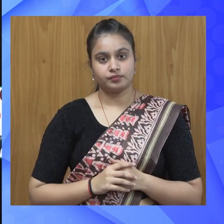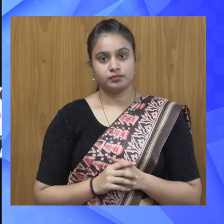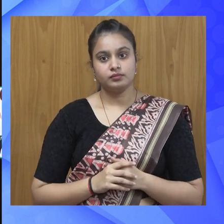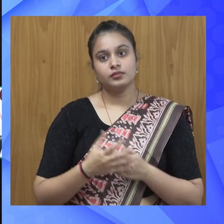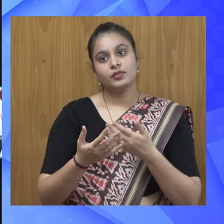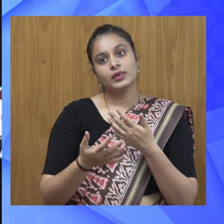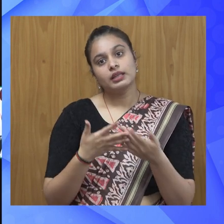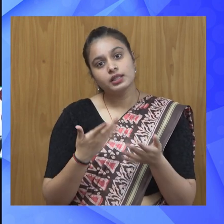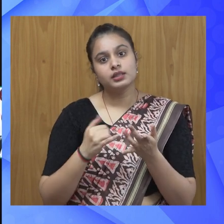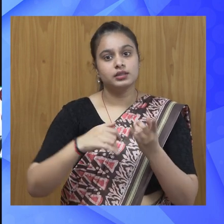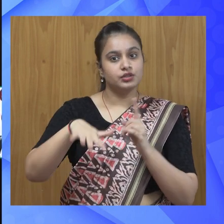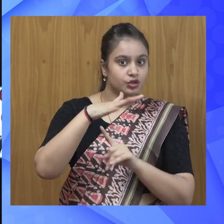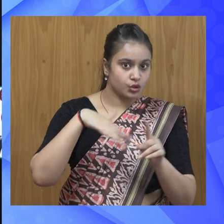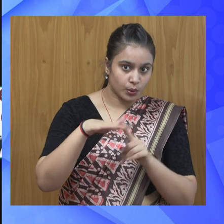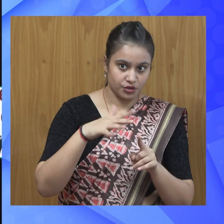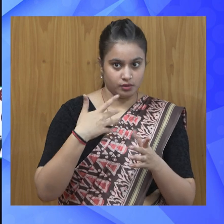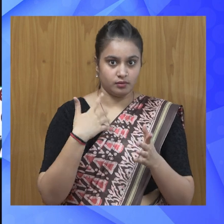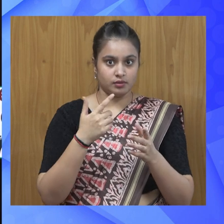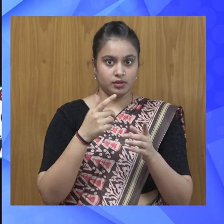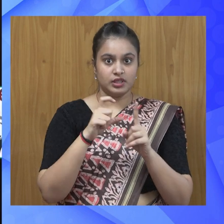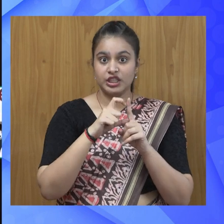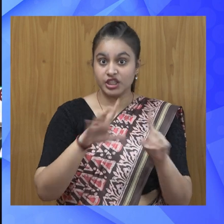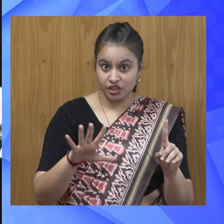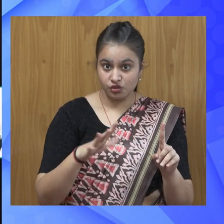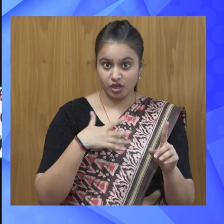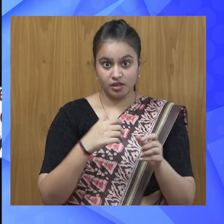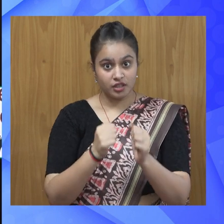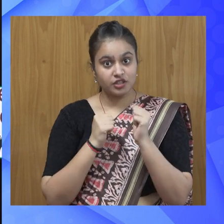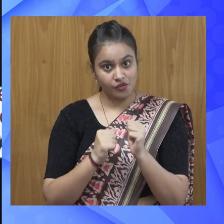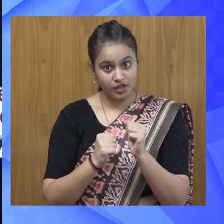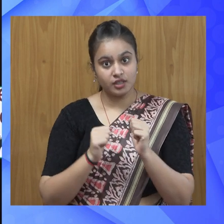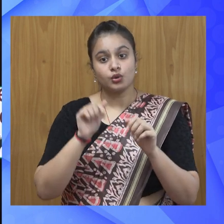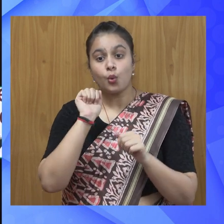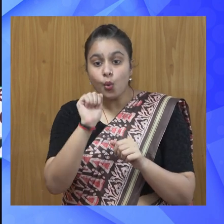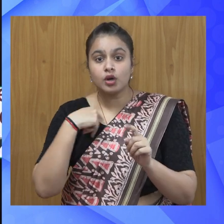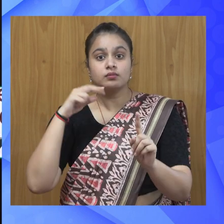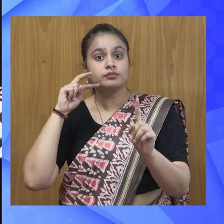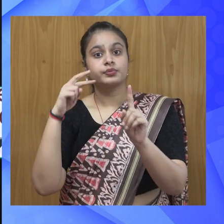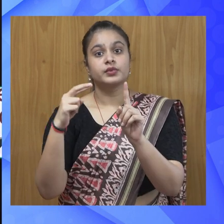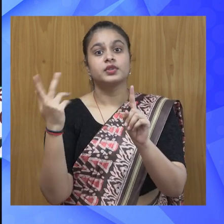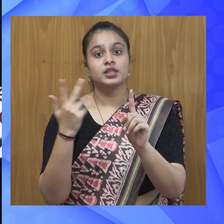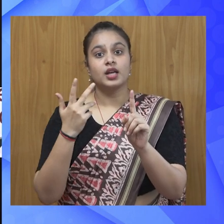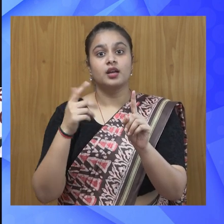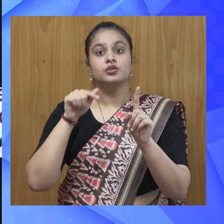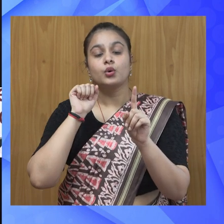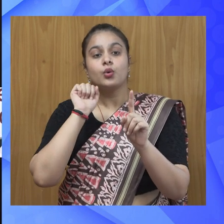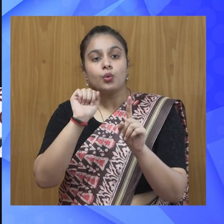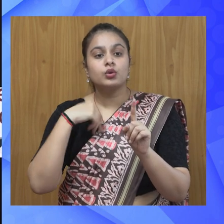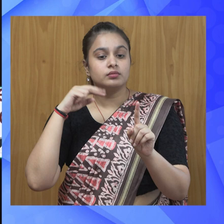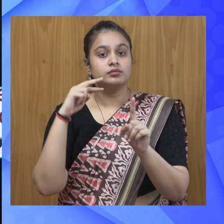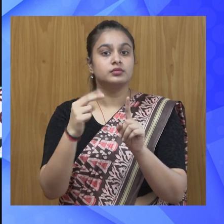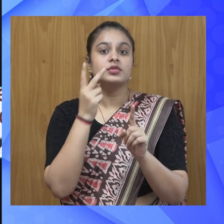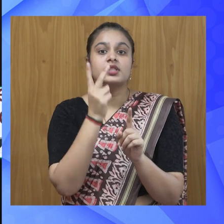किसी भी स्थिति को खतरनाक या कठिन या दर्दनाक रूप में देखते हैं, आपका परसेप्शन क्या है, हम उसको कैसे उसको परसीव करते हैं, ये